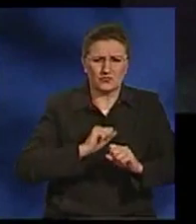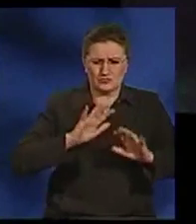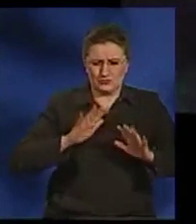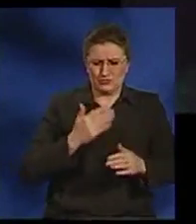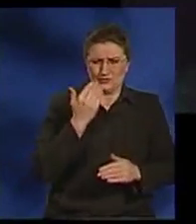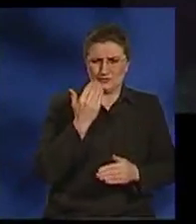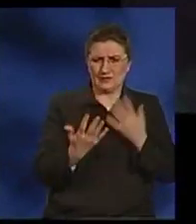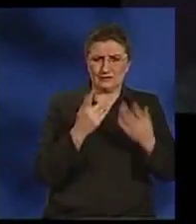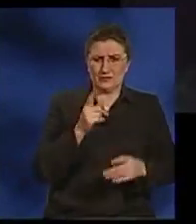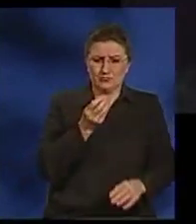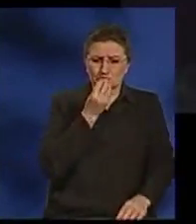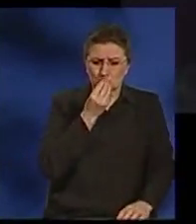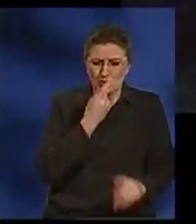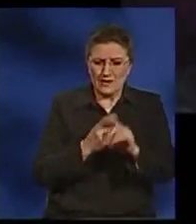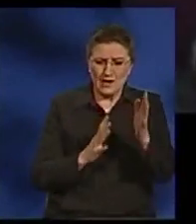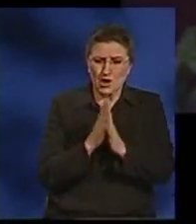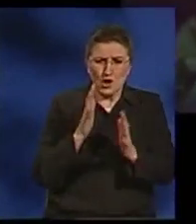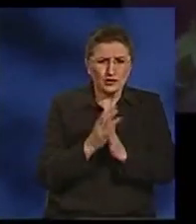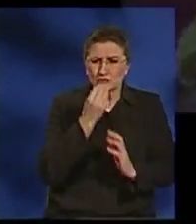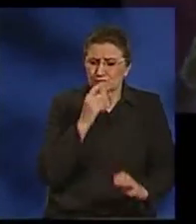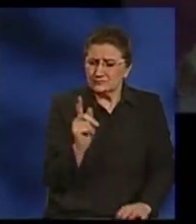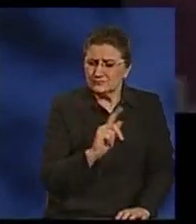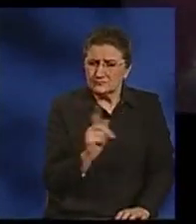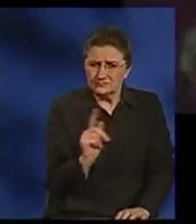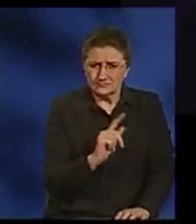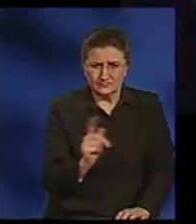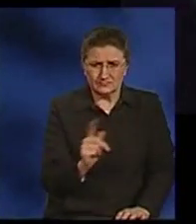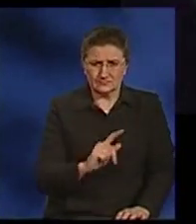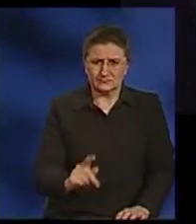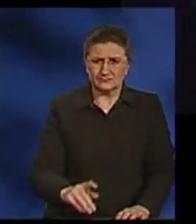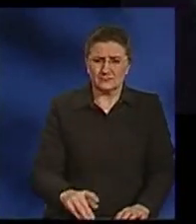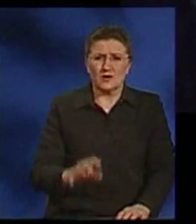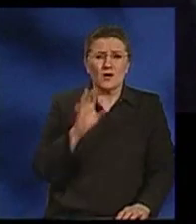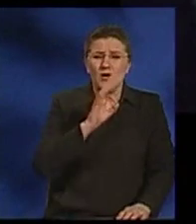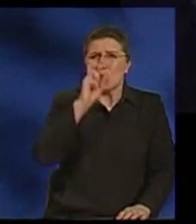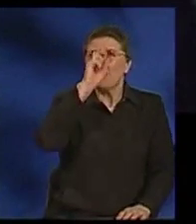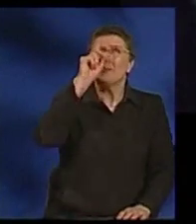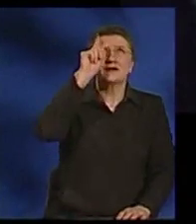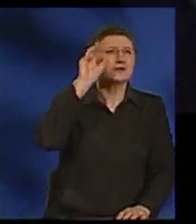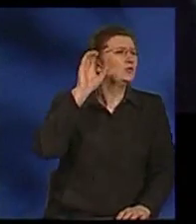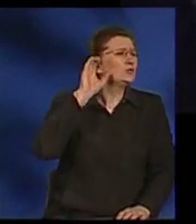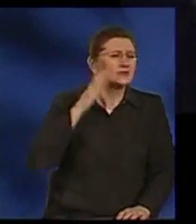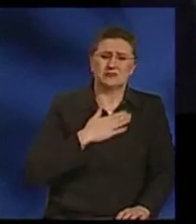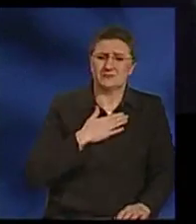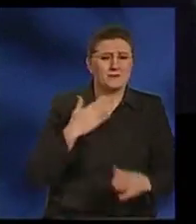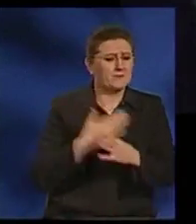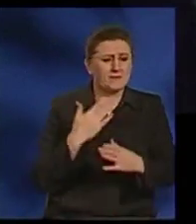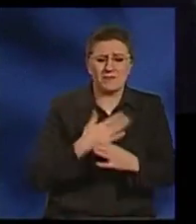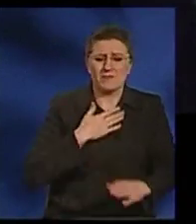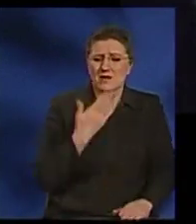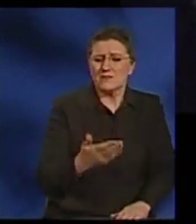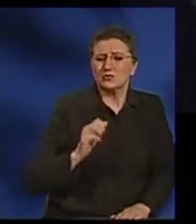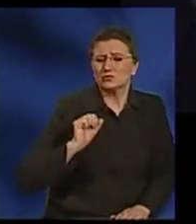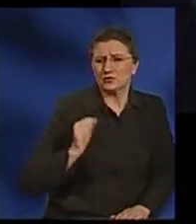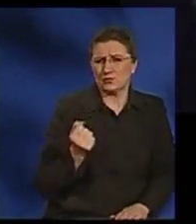Если ты будешь кушать эти крючки? Ох, ой ой Ох, ой Услышь меня Помоги моему другу